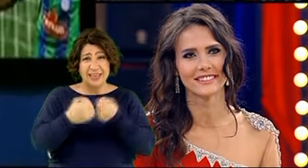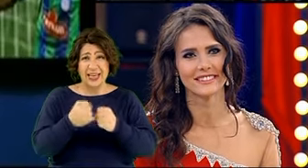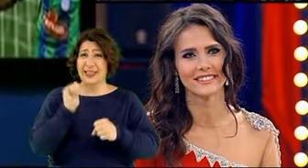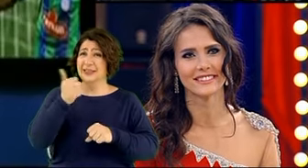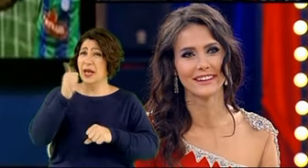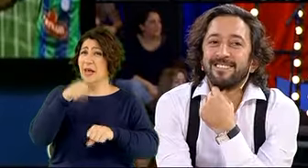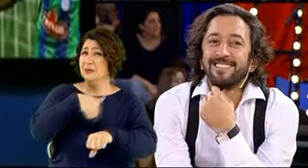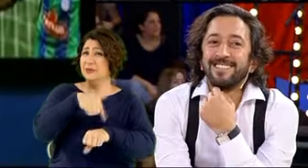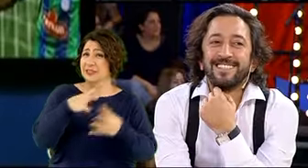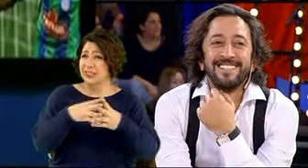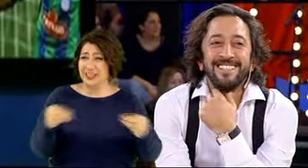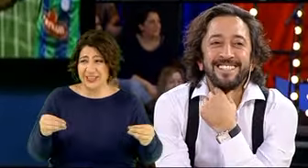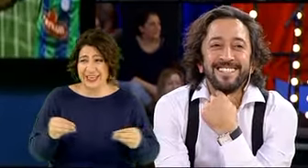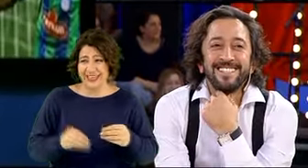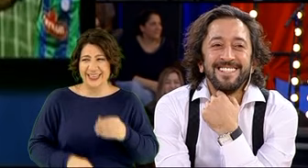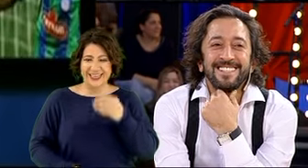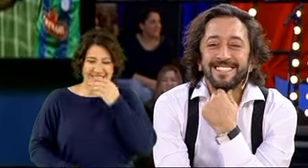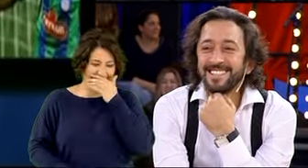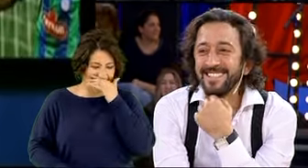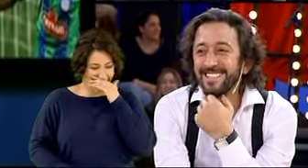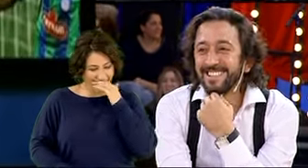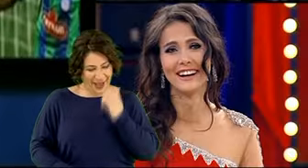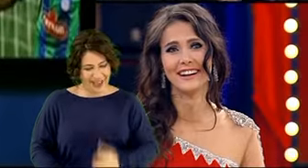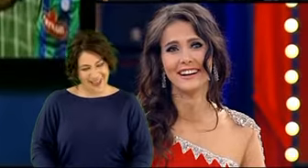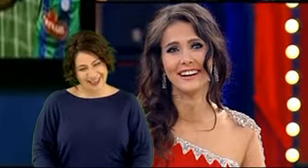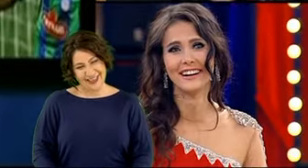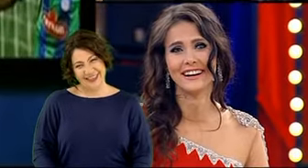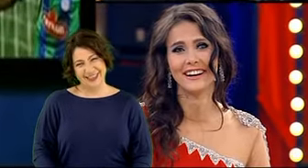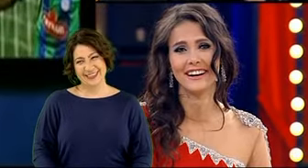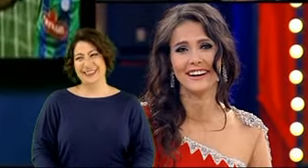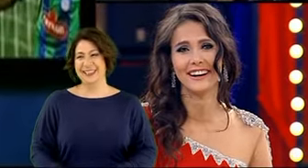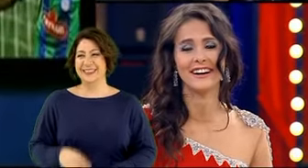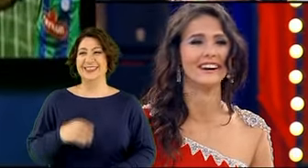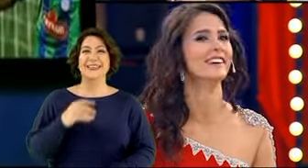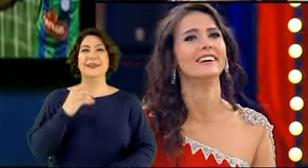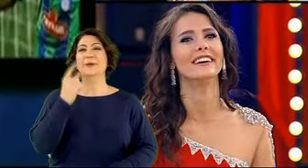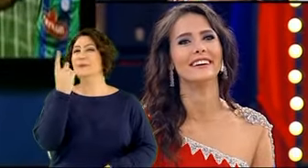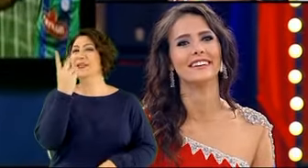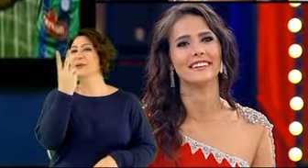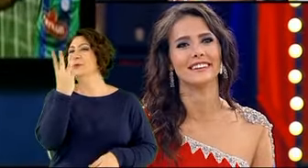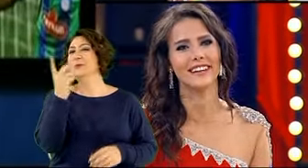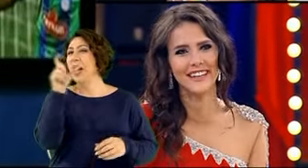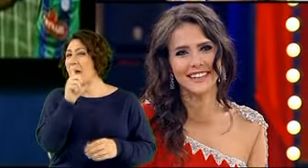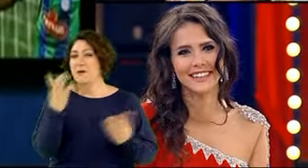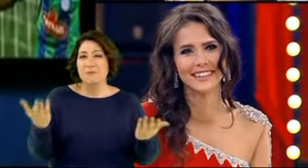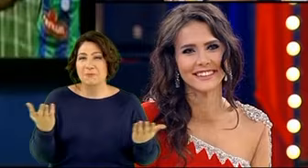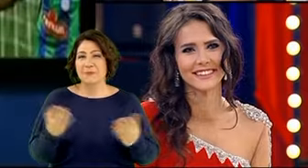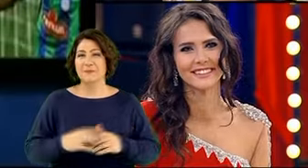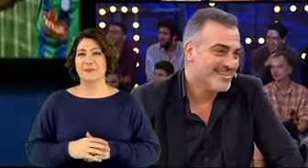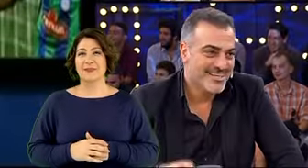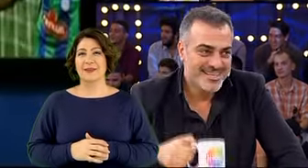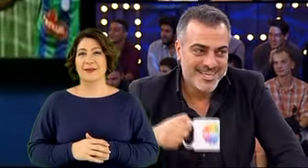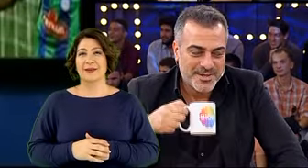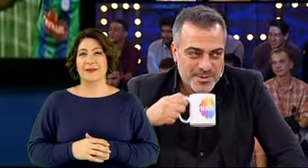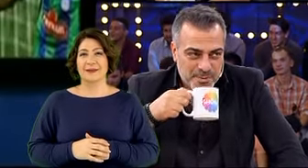sürer diye soruyorum. Sakatlık ne kadar? Sezon sonu 1-2-3 ay.